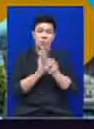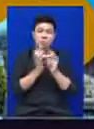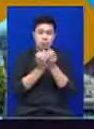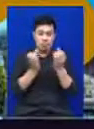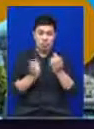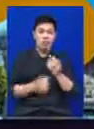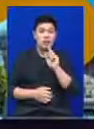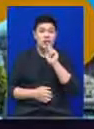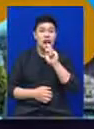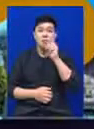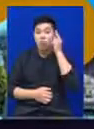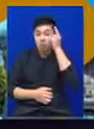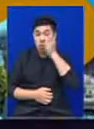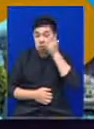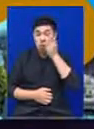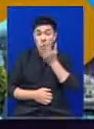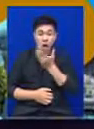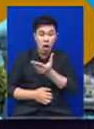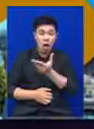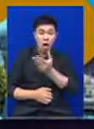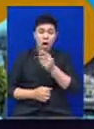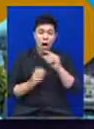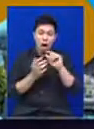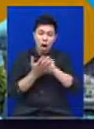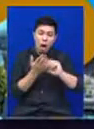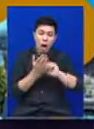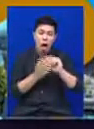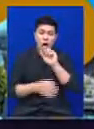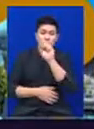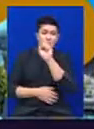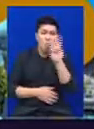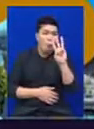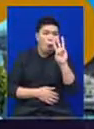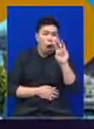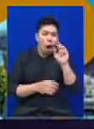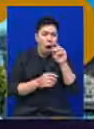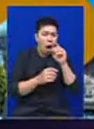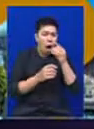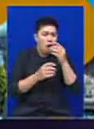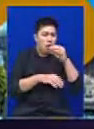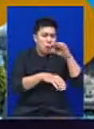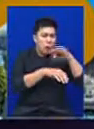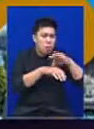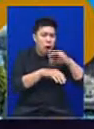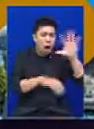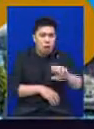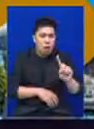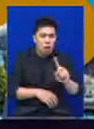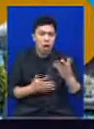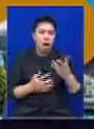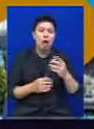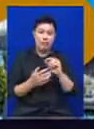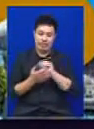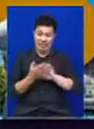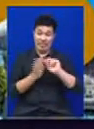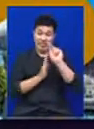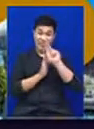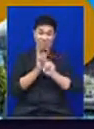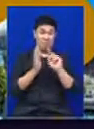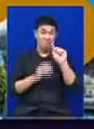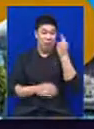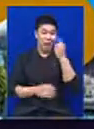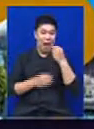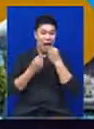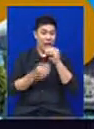คุณลุงครับร่างรัฐธรรมนูญใหม่กำหนดที่มาของวุฒิสภาอย่างไรบ้างครับ ร่างรัฐธรรมนูญฉบับใหม่เขาก็กำหนด